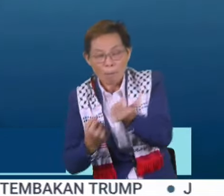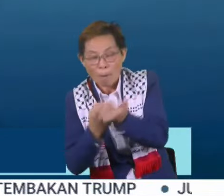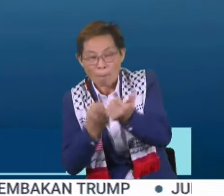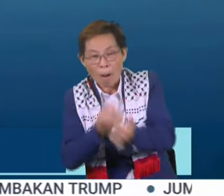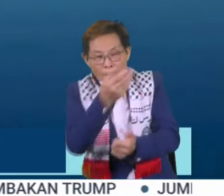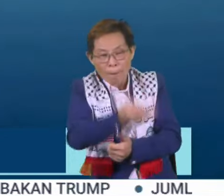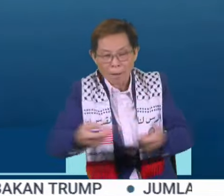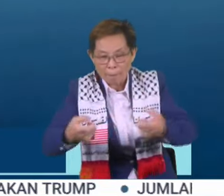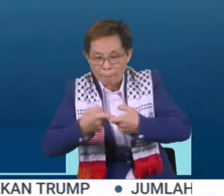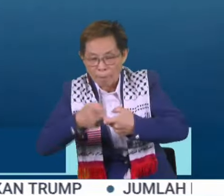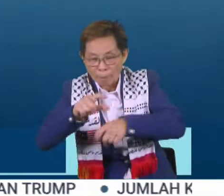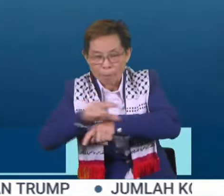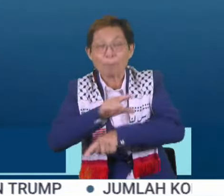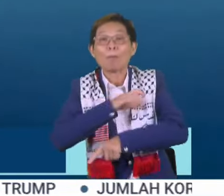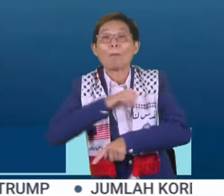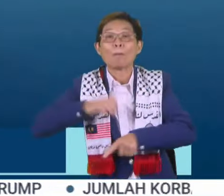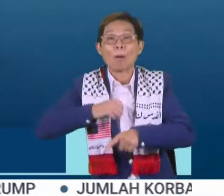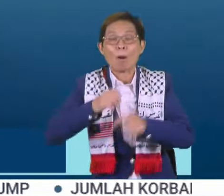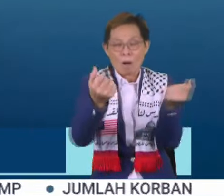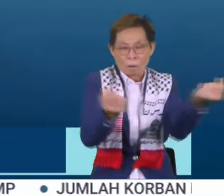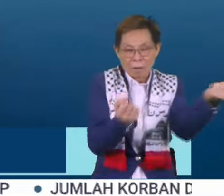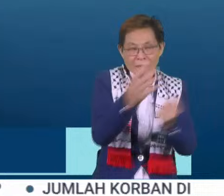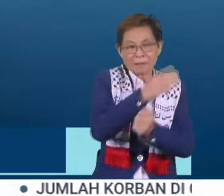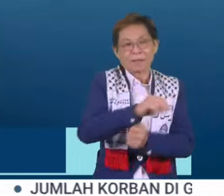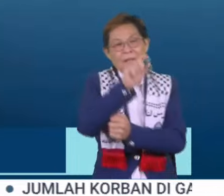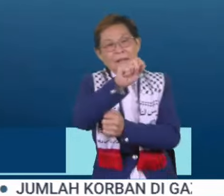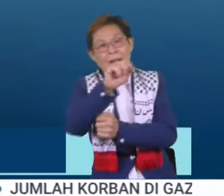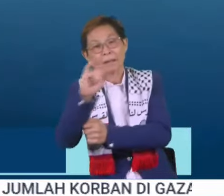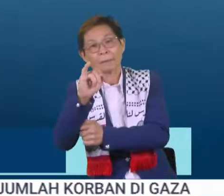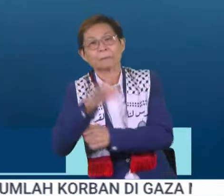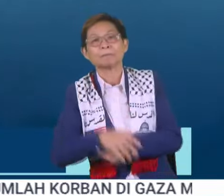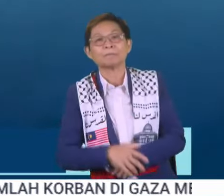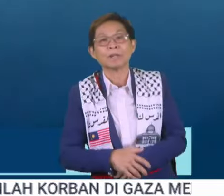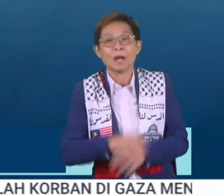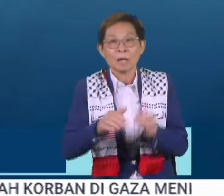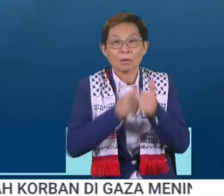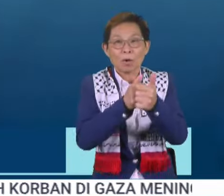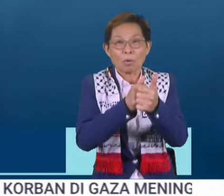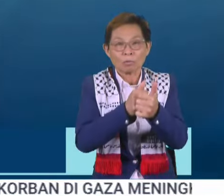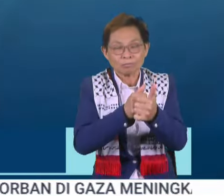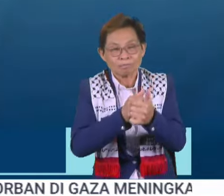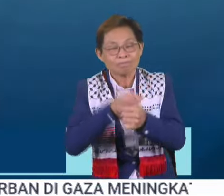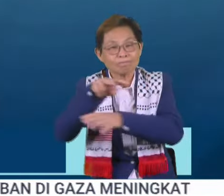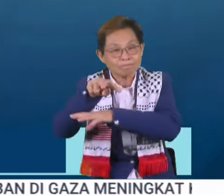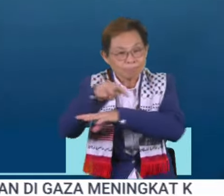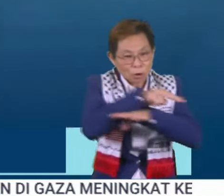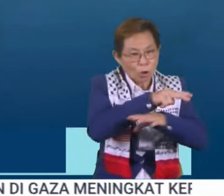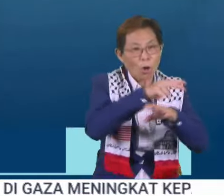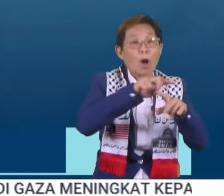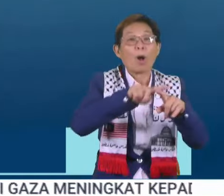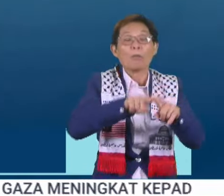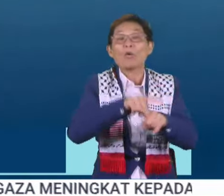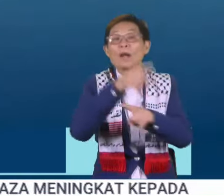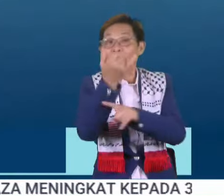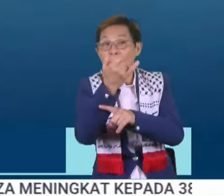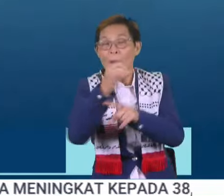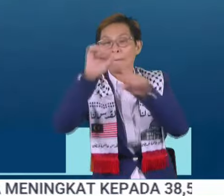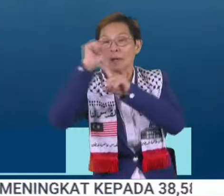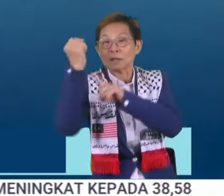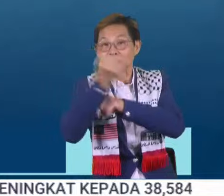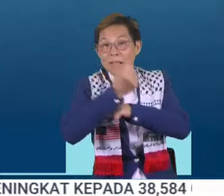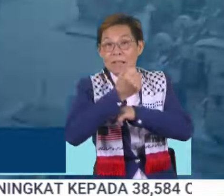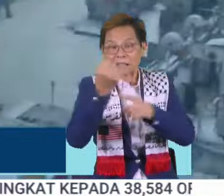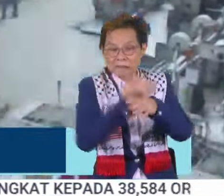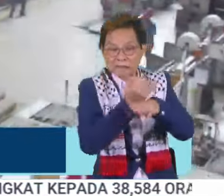barangan elektronik pengguna, otomotif dan kecerdasan buatan AI. Berdasarkan hasil tinjauan suku kedua Persatuan Industri